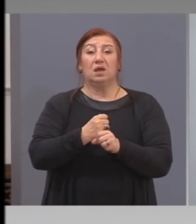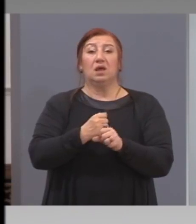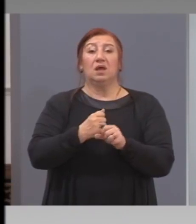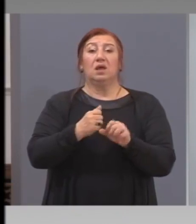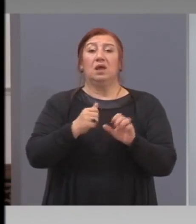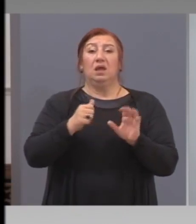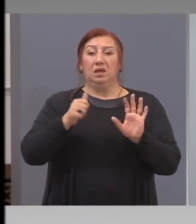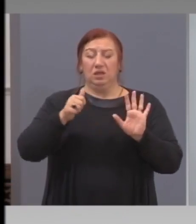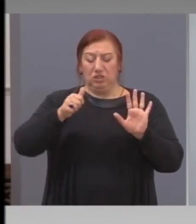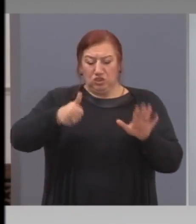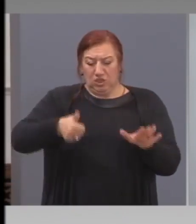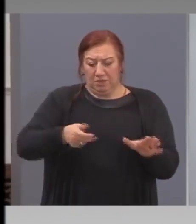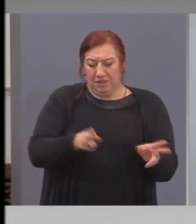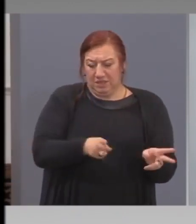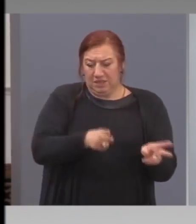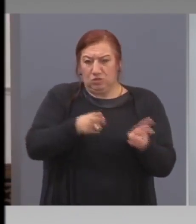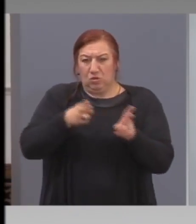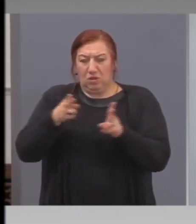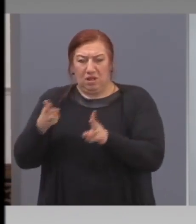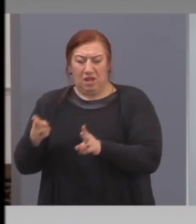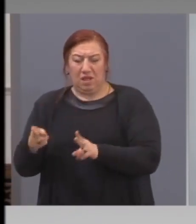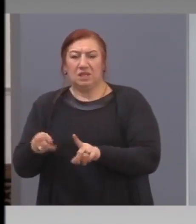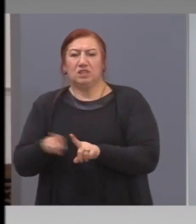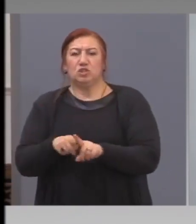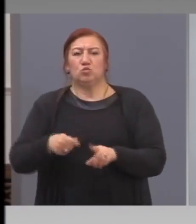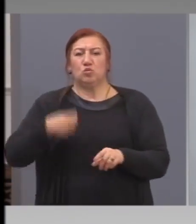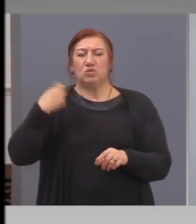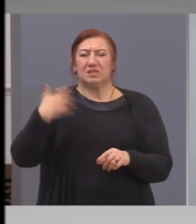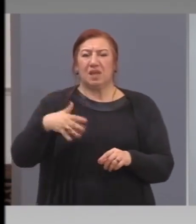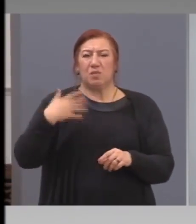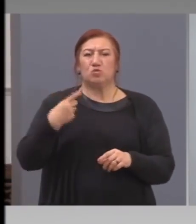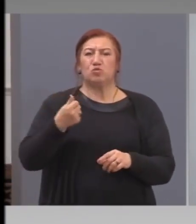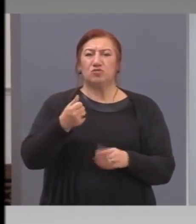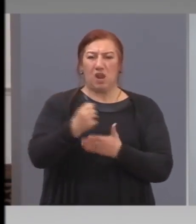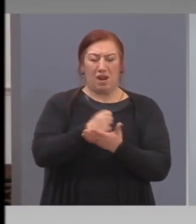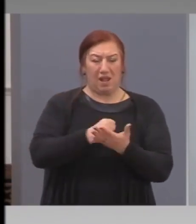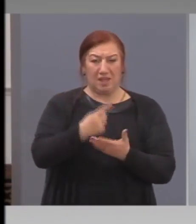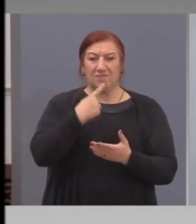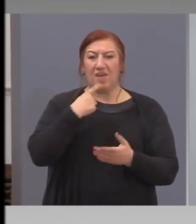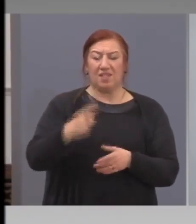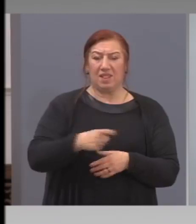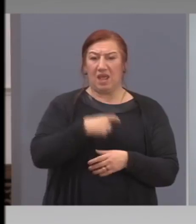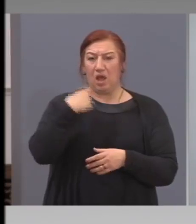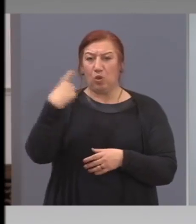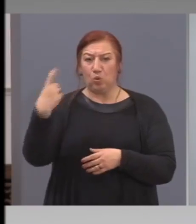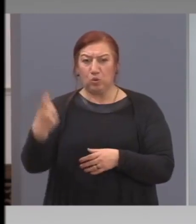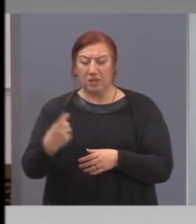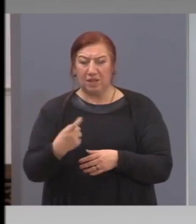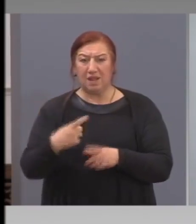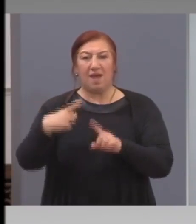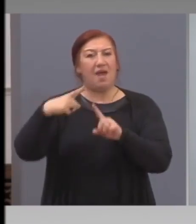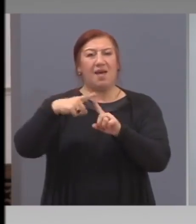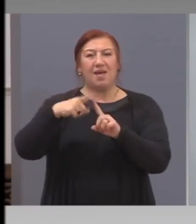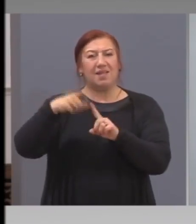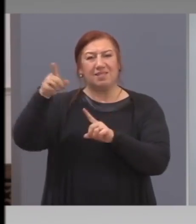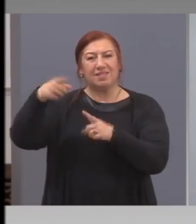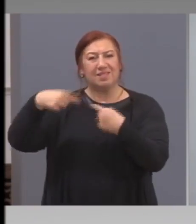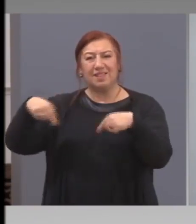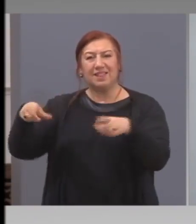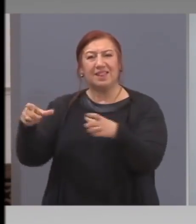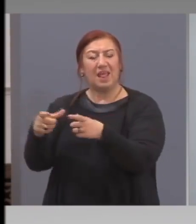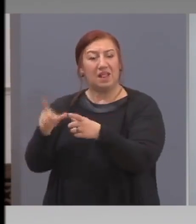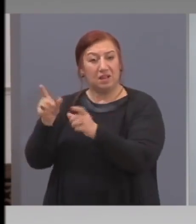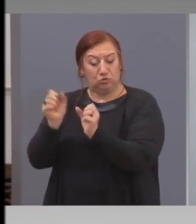самоличност издаването. Скъпо струващите лекарства една година. Телковете са така да стоят докато мине кризата.